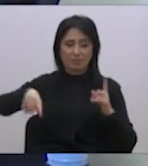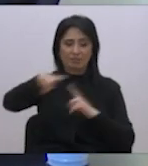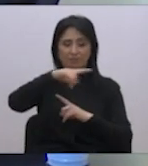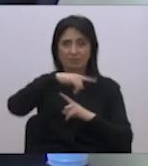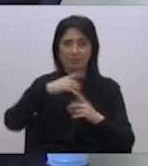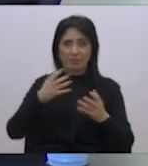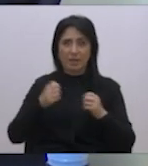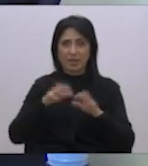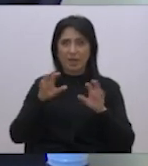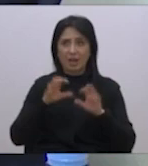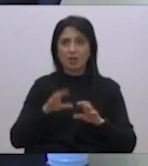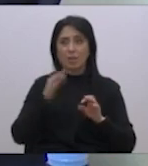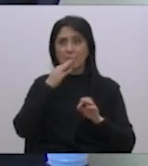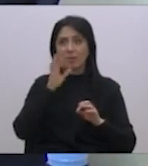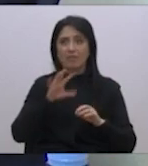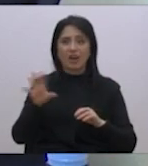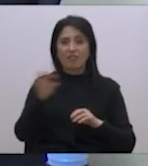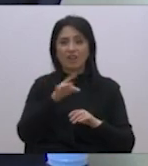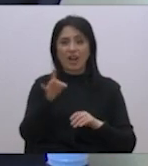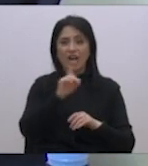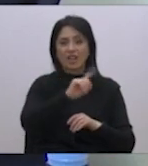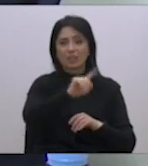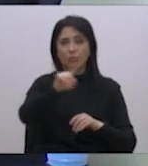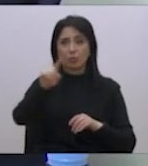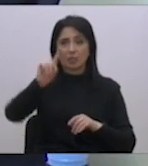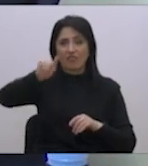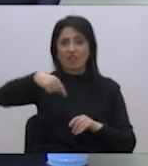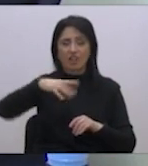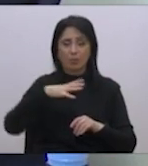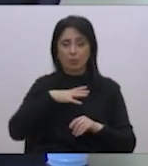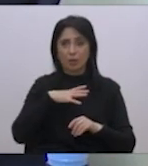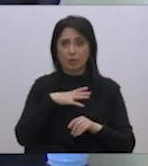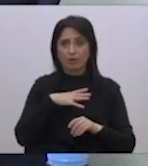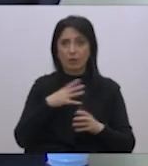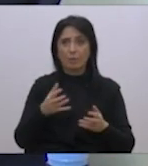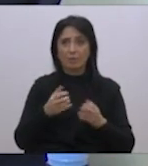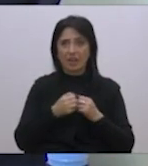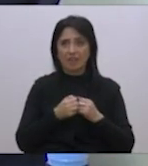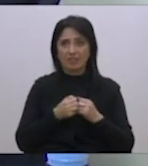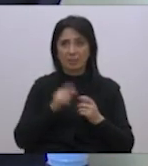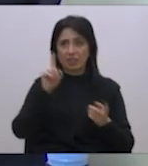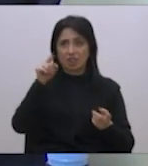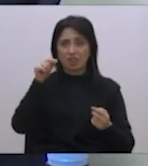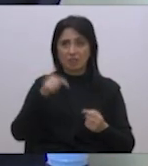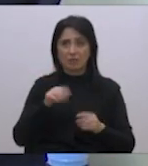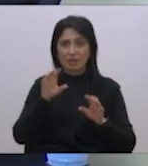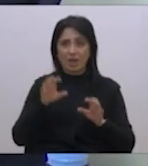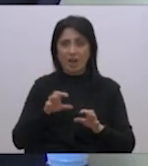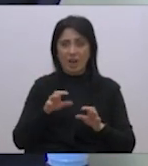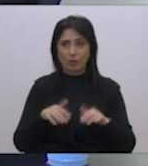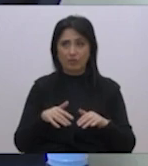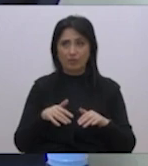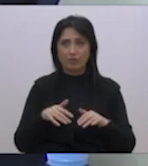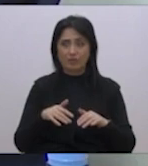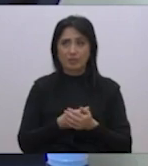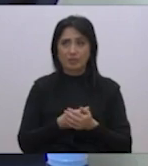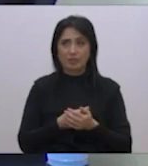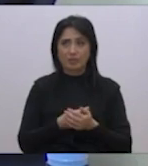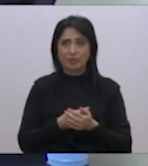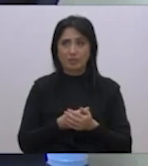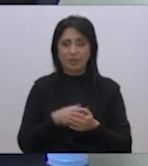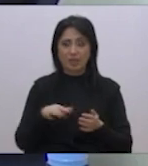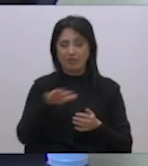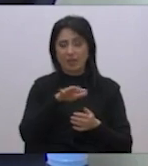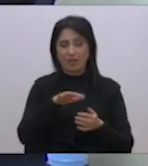ierden canos. Da, mere, hoela Republica, valde bulico, Miego, și sabamisi canon de bloba, ucue, avisi,